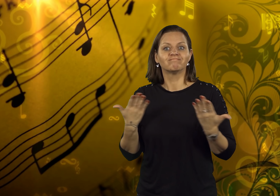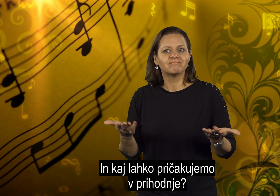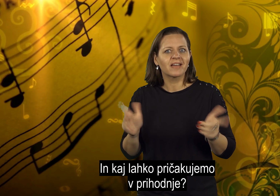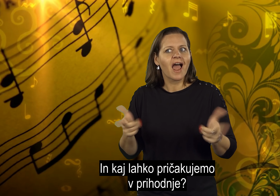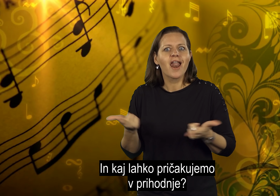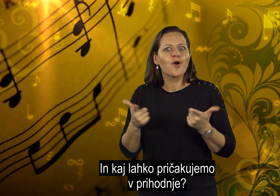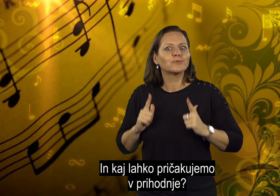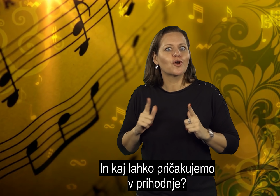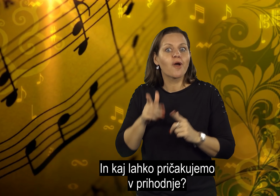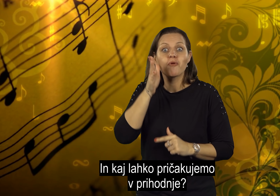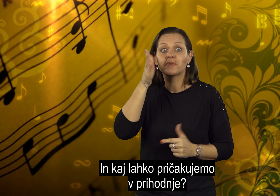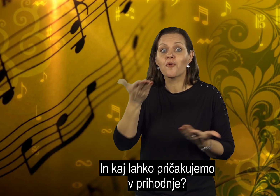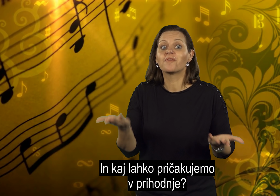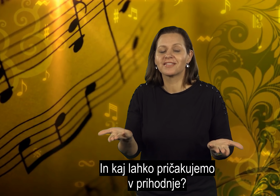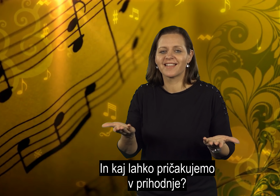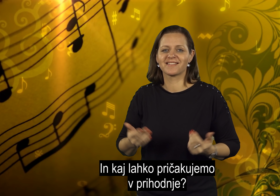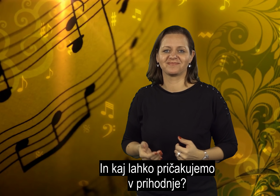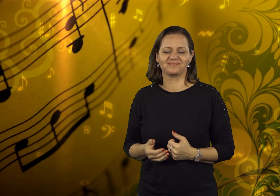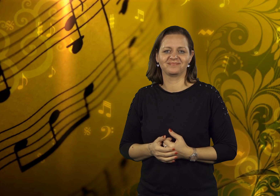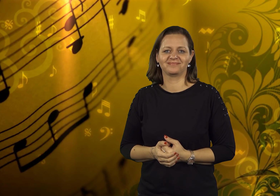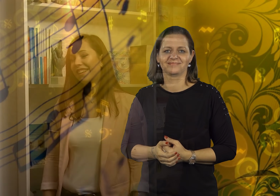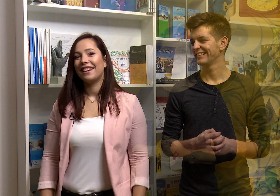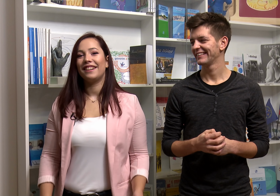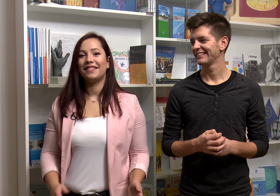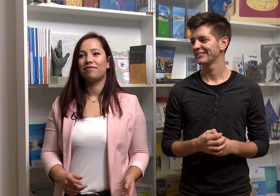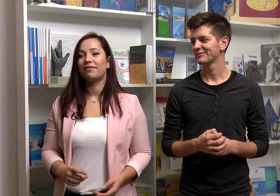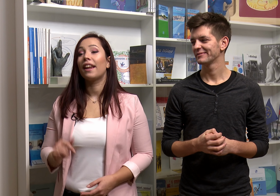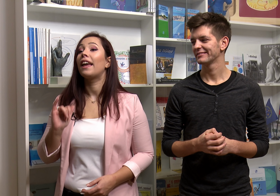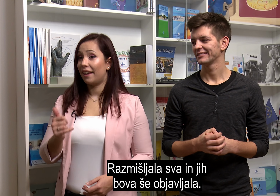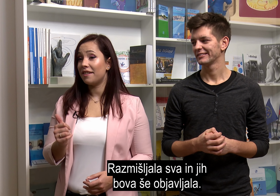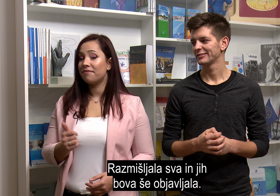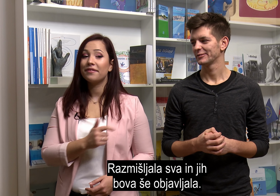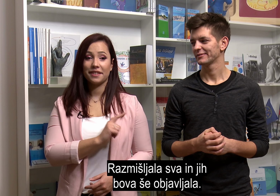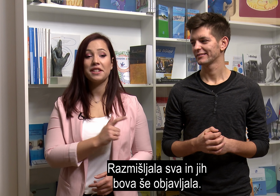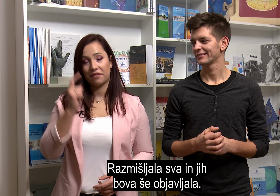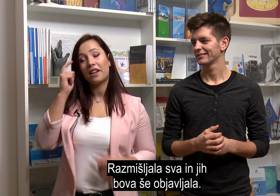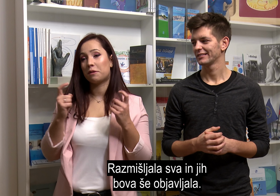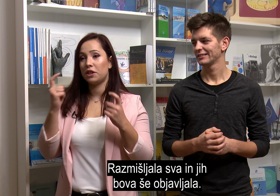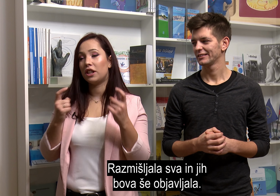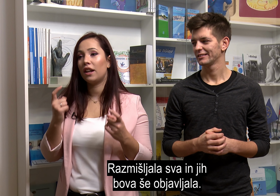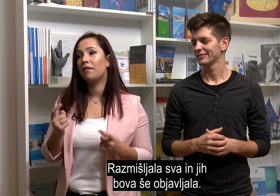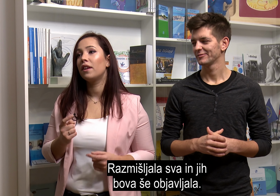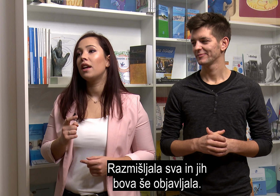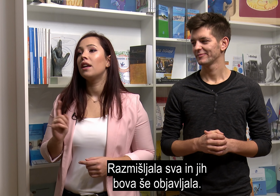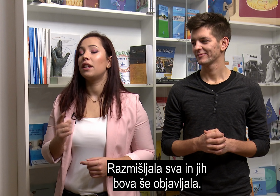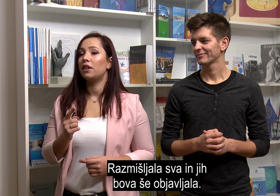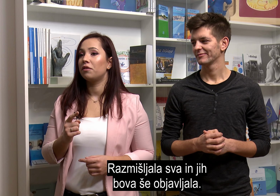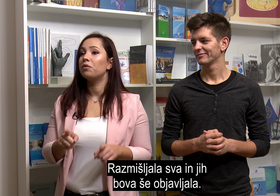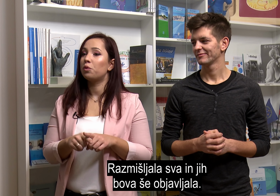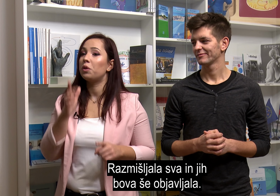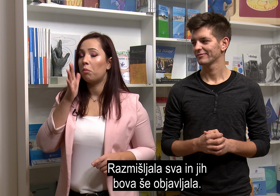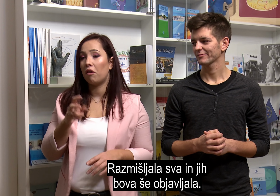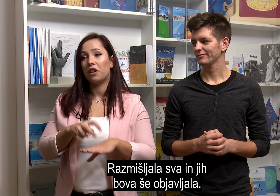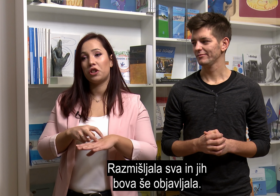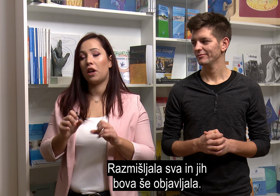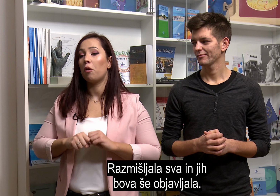In kaj lahko pričakujemo v prihodnje? Ja, sva razmišljala in